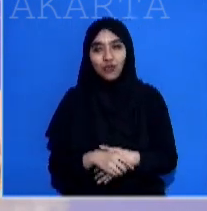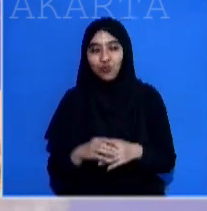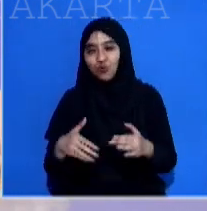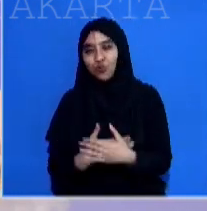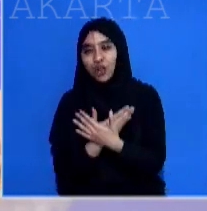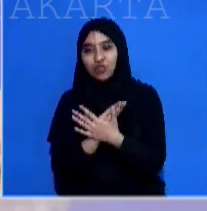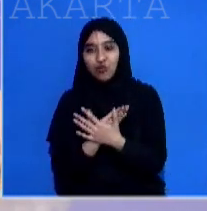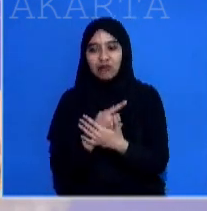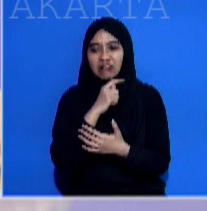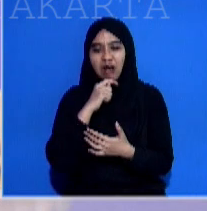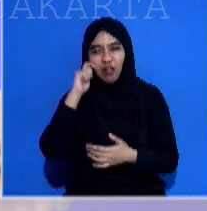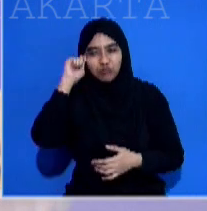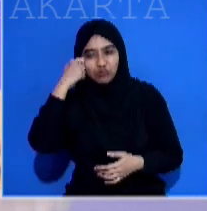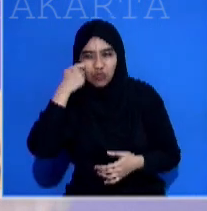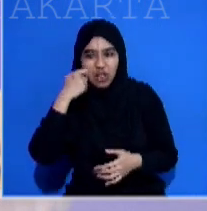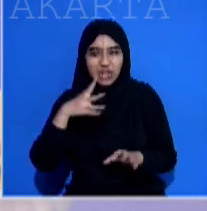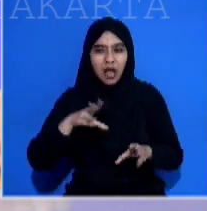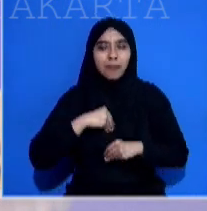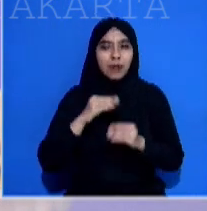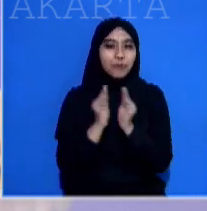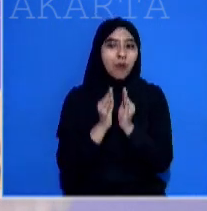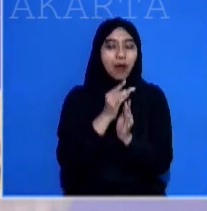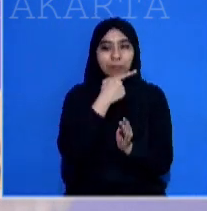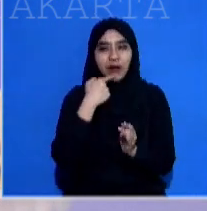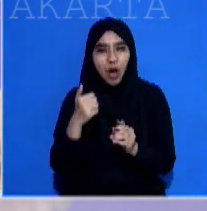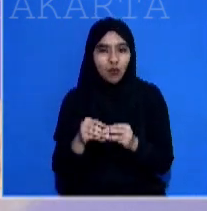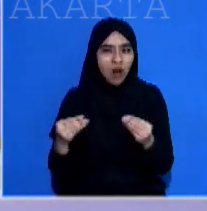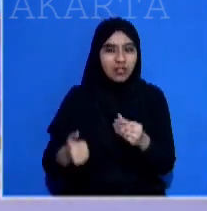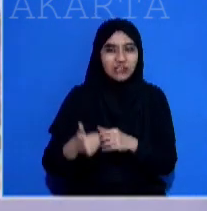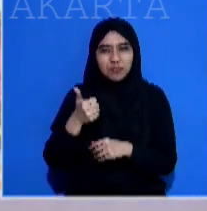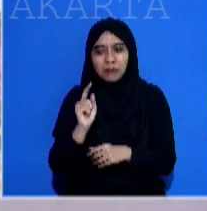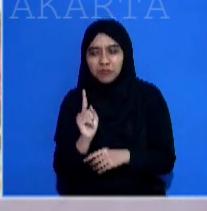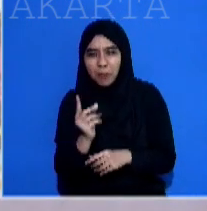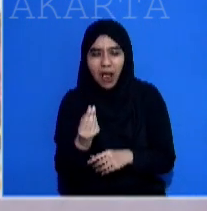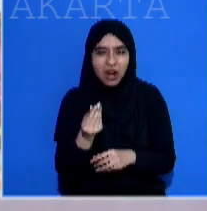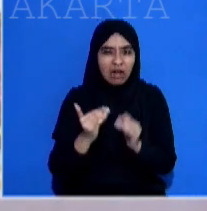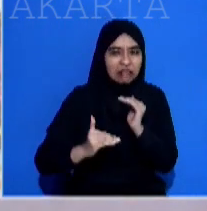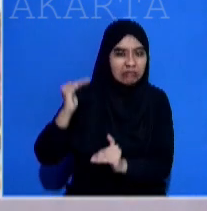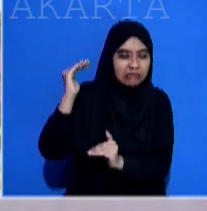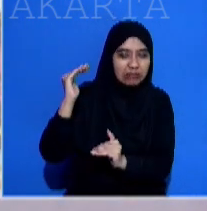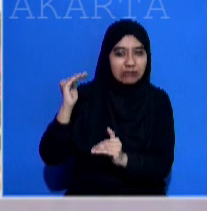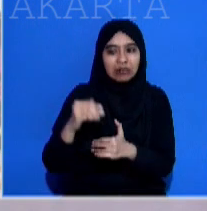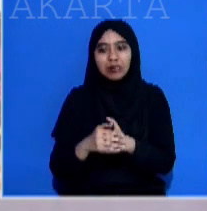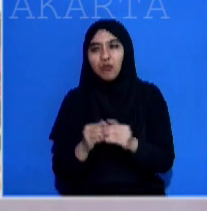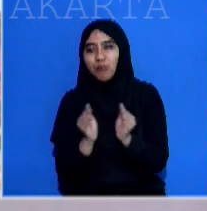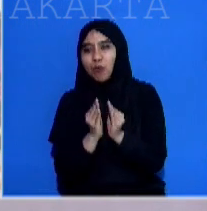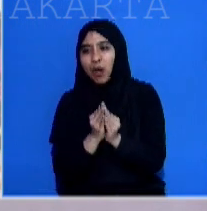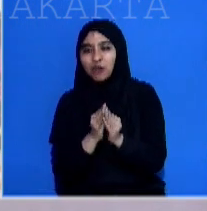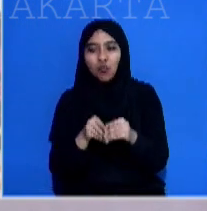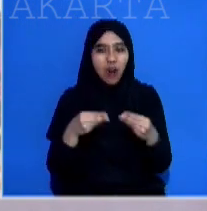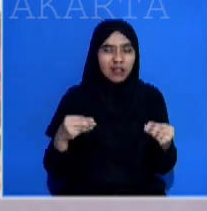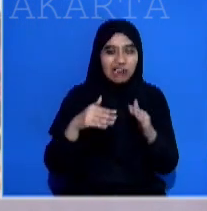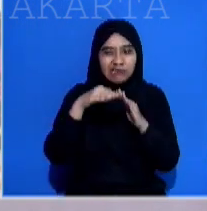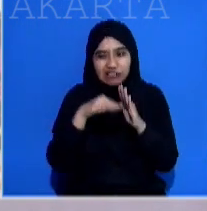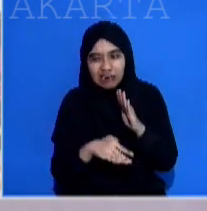mengaku cukup kesulitan mendapat bawang merah kualitas baik saat harga masih tinggi. Bawang merah kualitas sedang dengan ukuran lebih